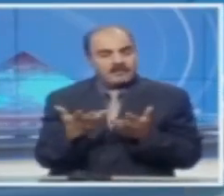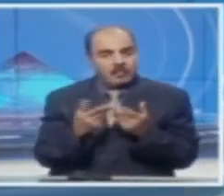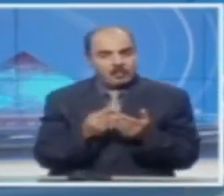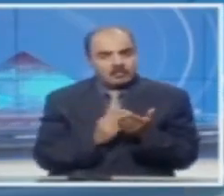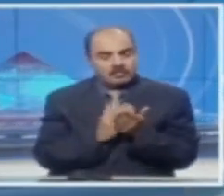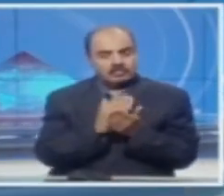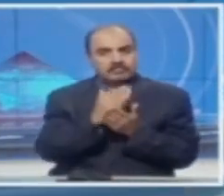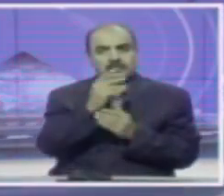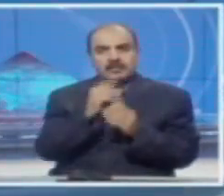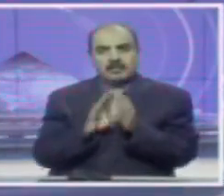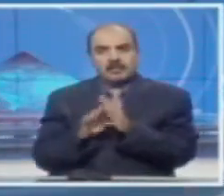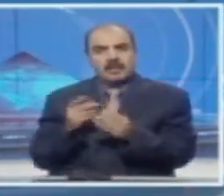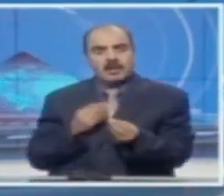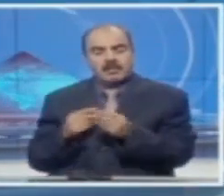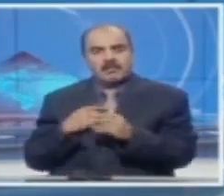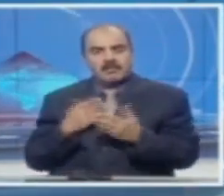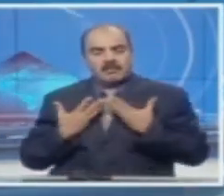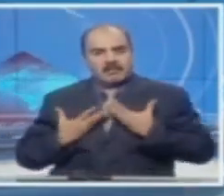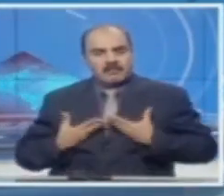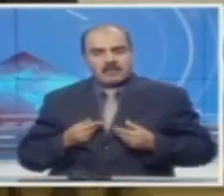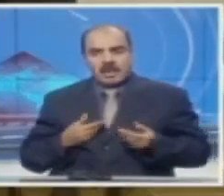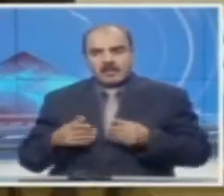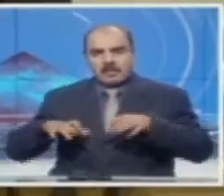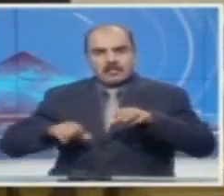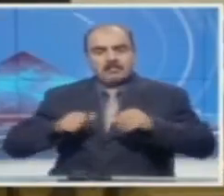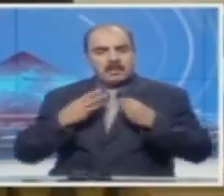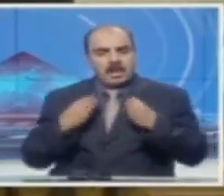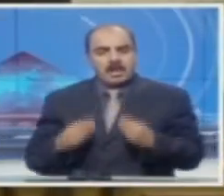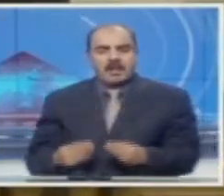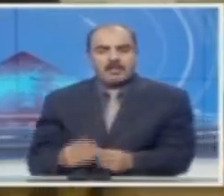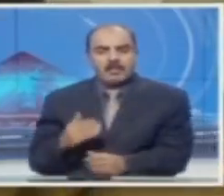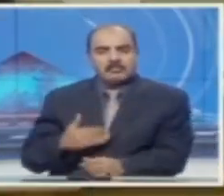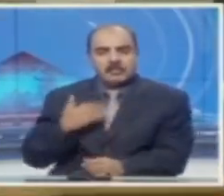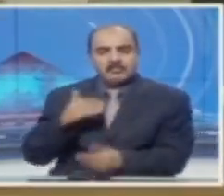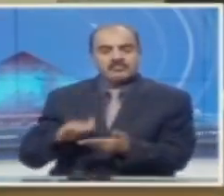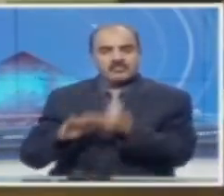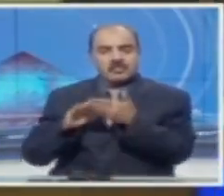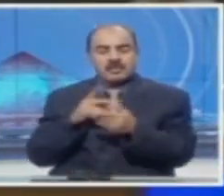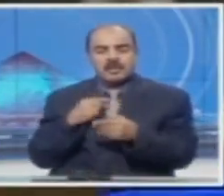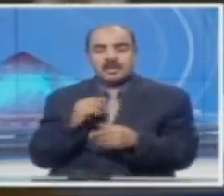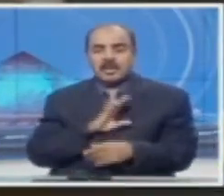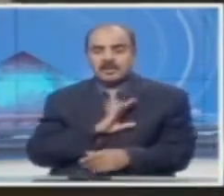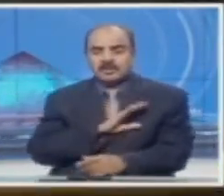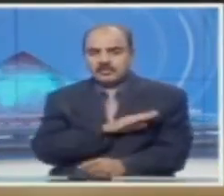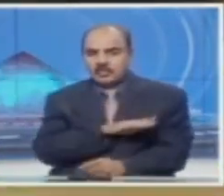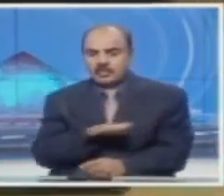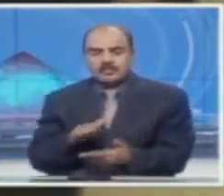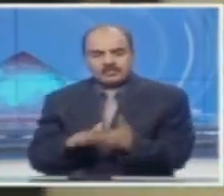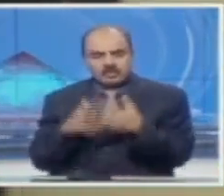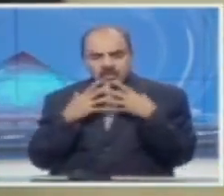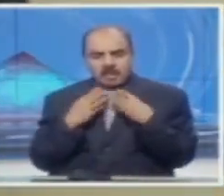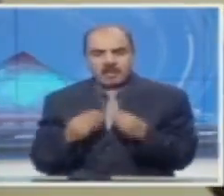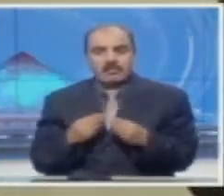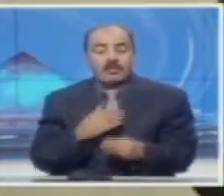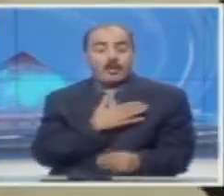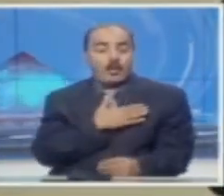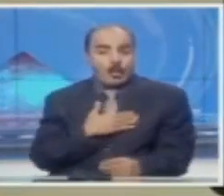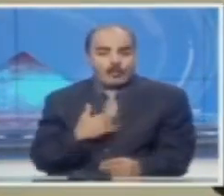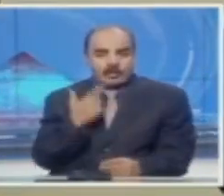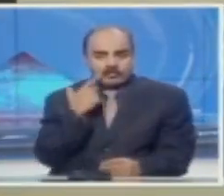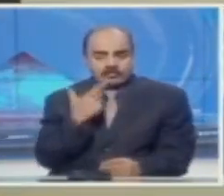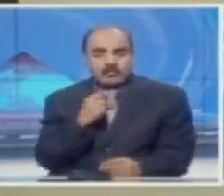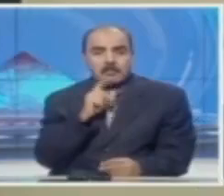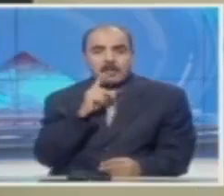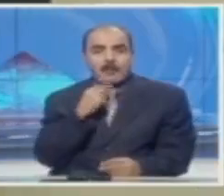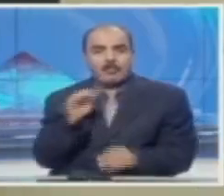الاقتصادي وخلق مناخ استثماري جيد بما يخدم الاقتصاد الوطني. أشار وزير قطاع الأعمال العام المهندس